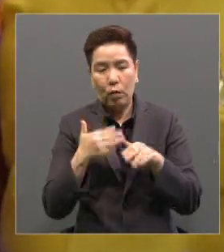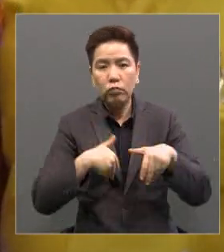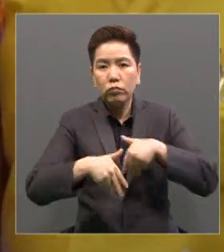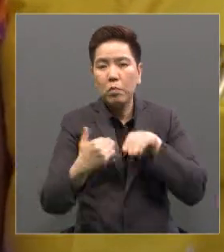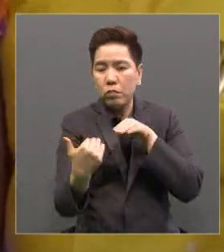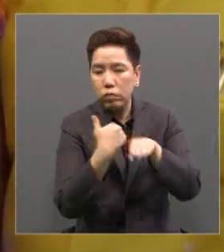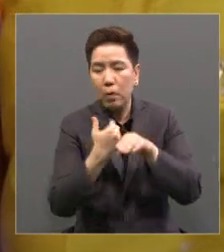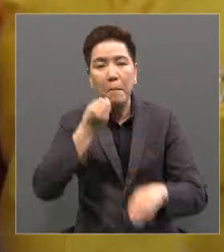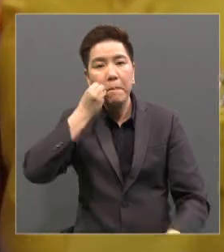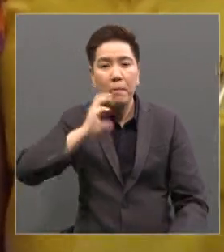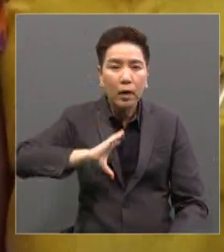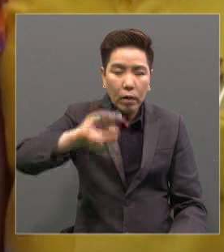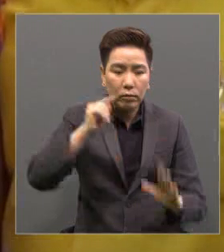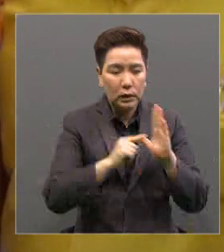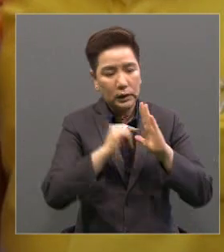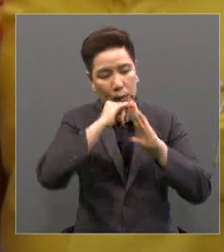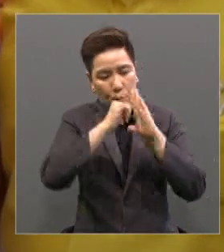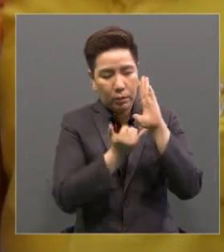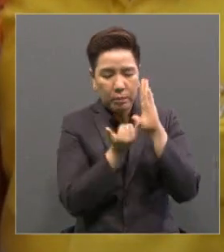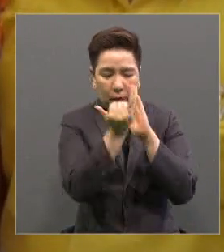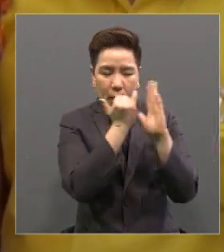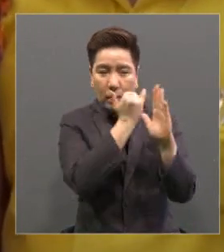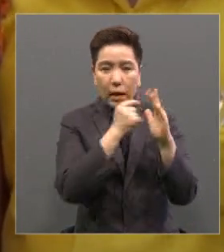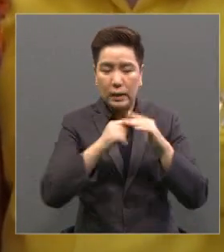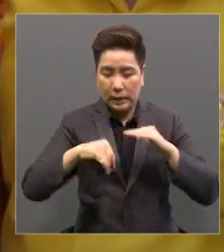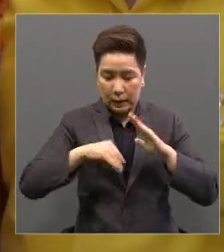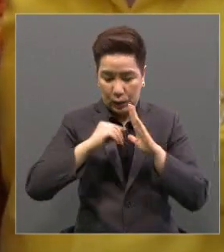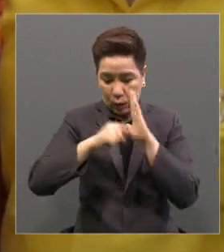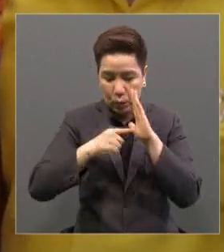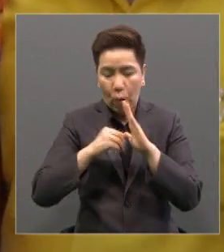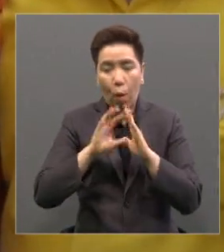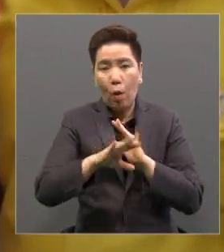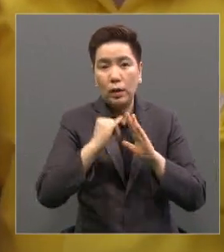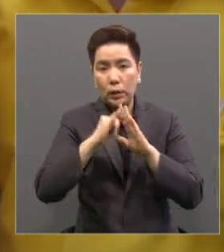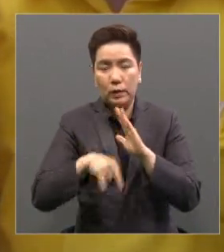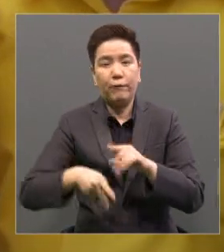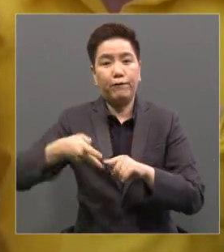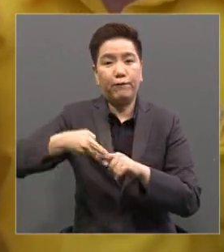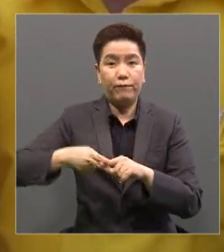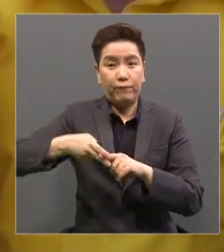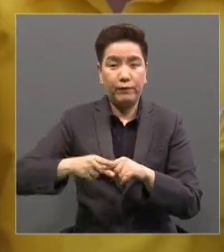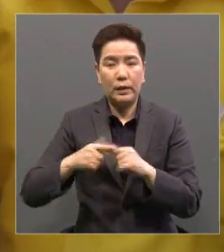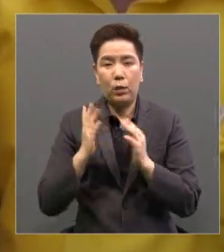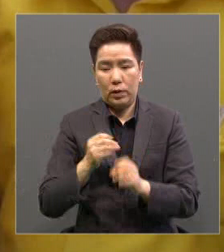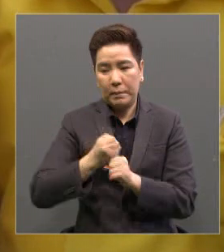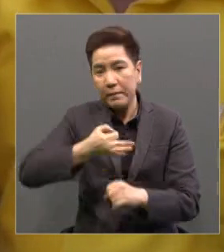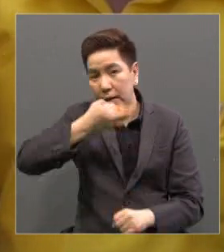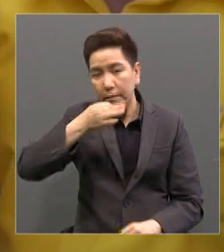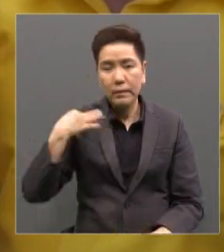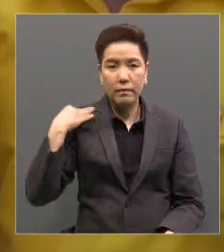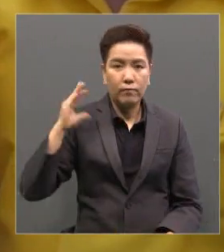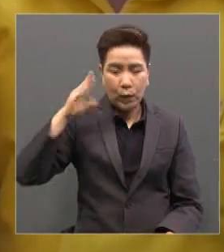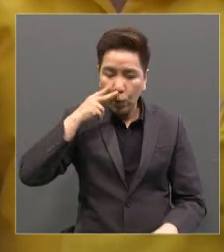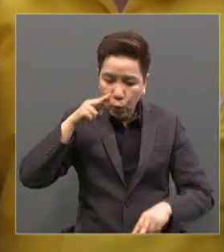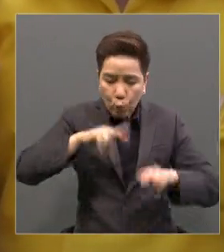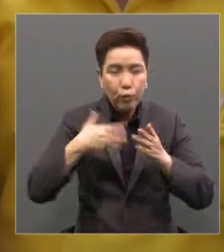ไปมาในระหว่างเดินทางข้ามจังหวัดหรือในระหว่างจังหวัดเองก็ตามโดยโดยช่างอาสาก็จะมาช่วย